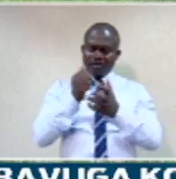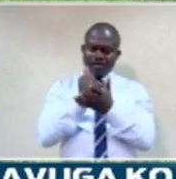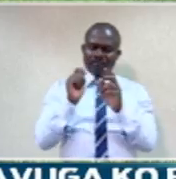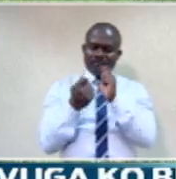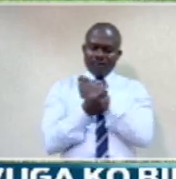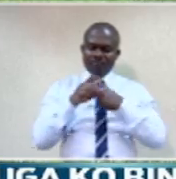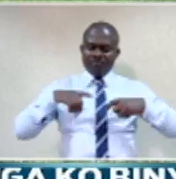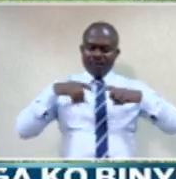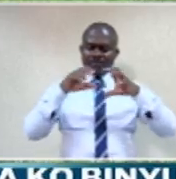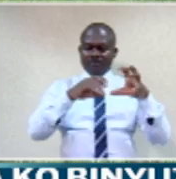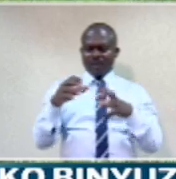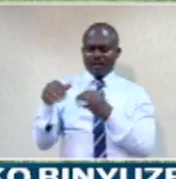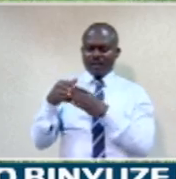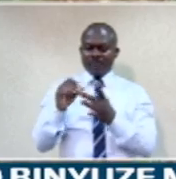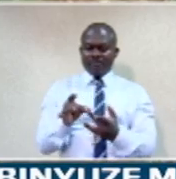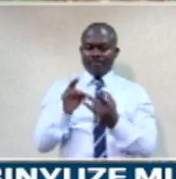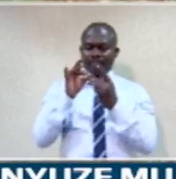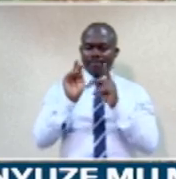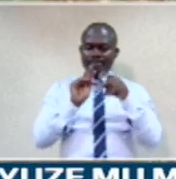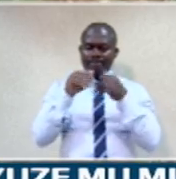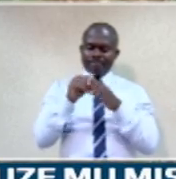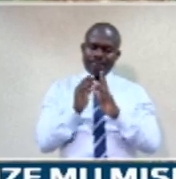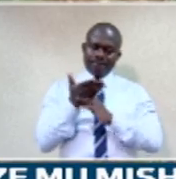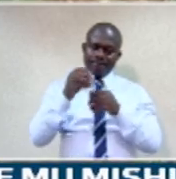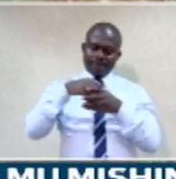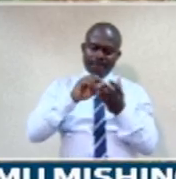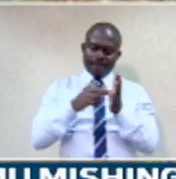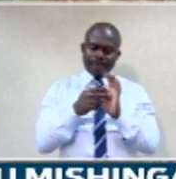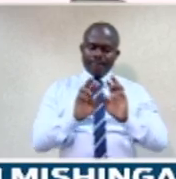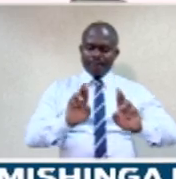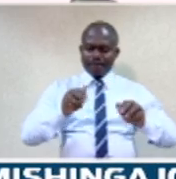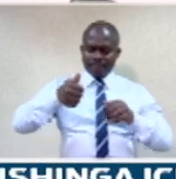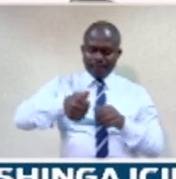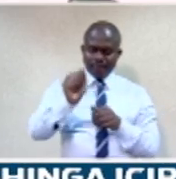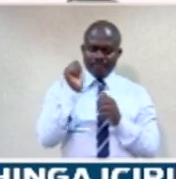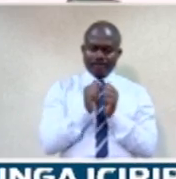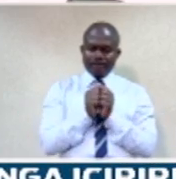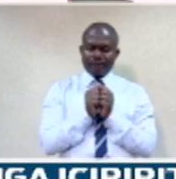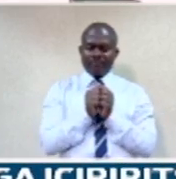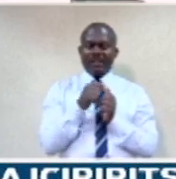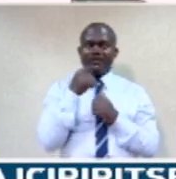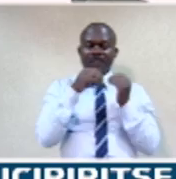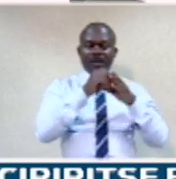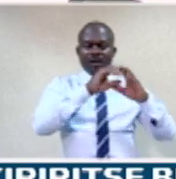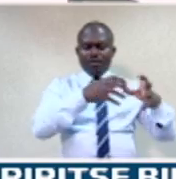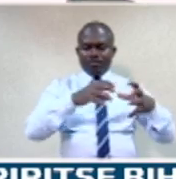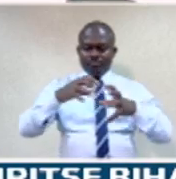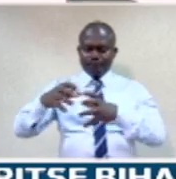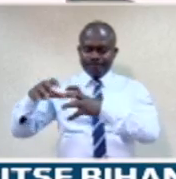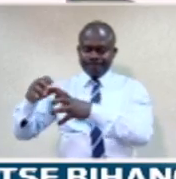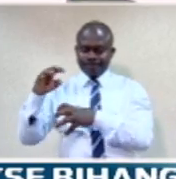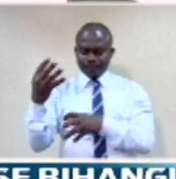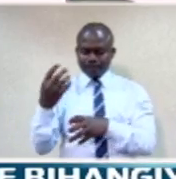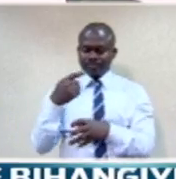imibereho y'ibyiciro byihariye by'abaturage binyuze mu mishinga biteguriye. Na makipe ane tuzaba dufite buri kipe